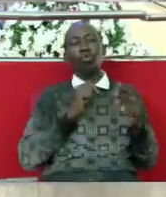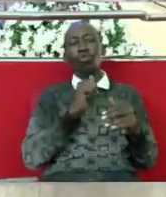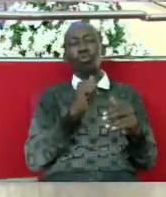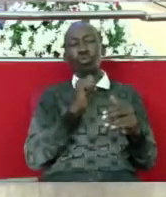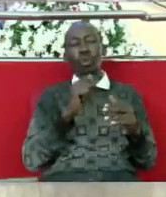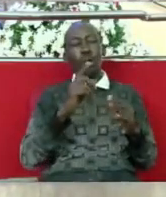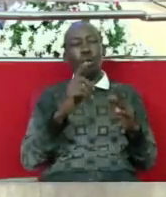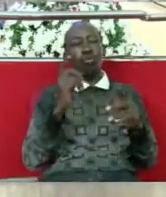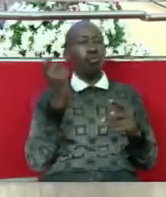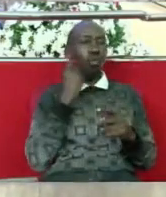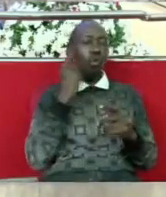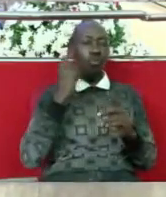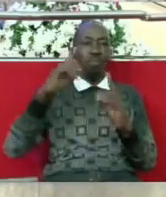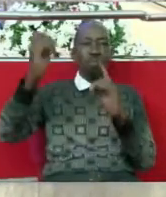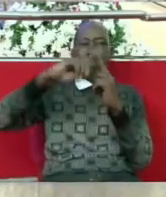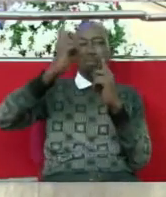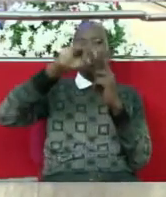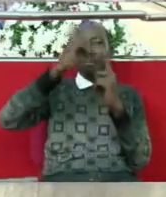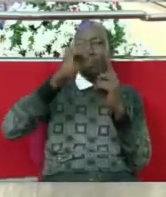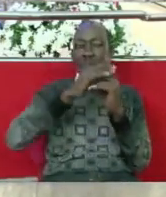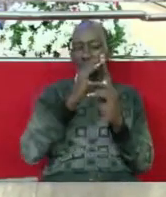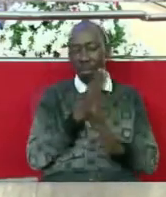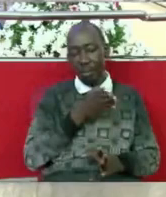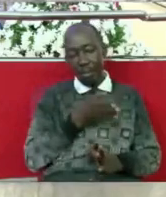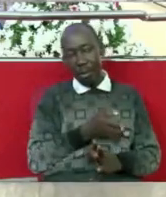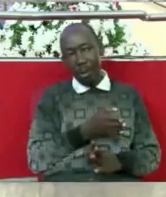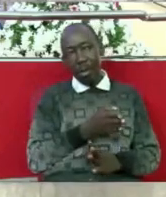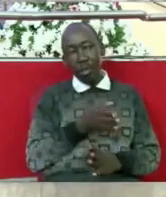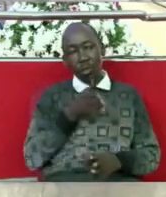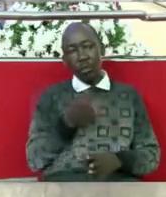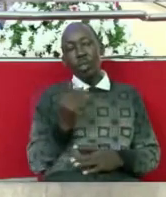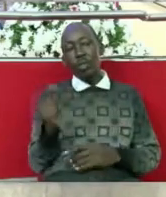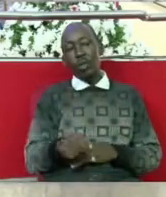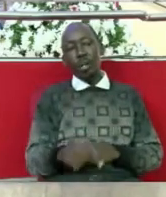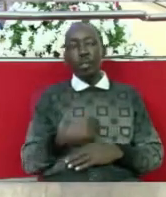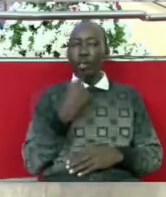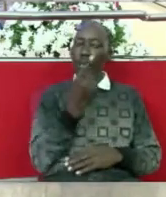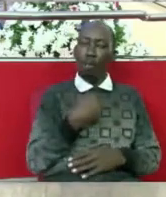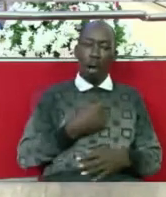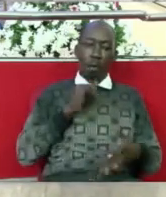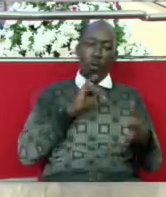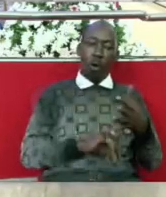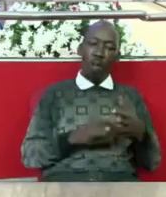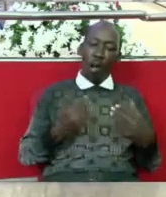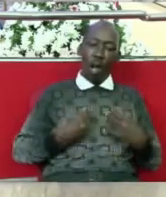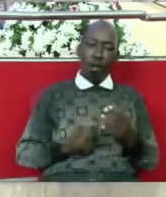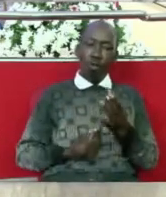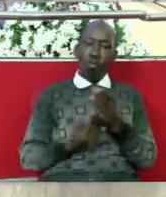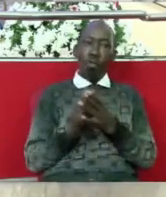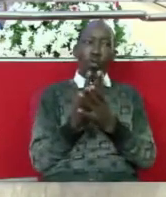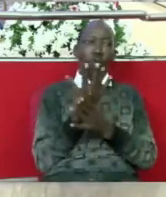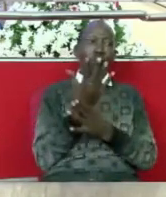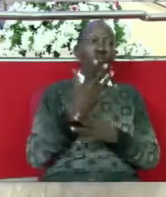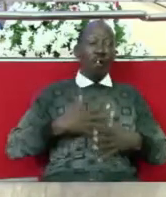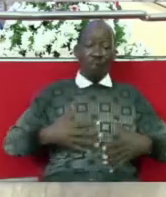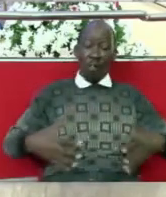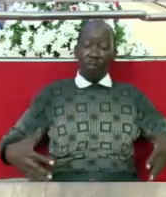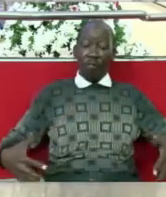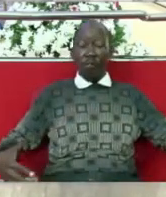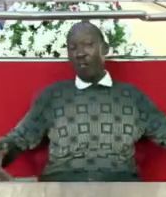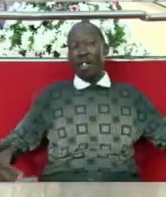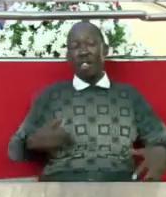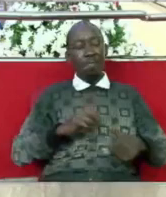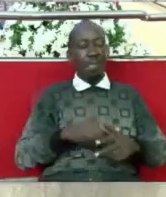pale kwenye njia kwenye mitaa. And what do they normally say? No. My wife has grown so fat. I don't like her